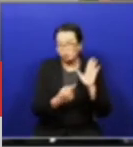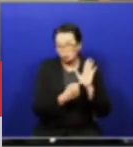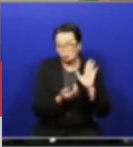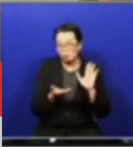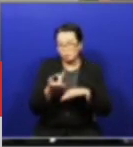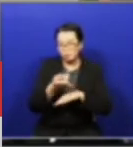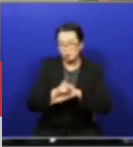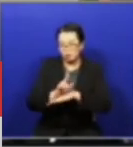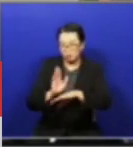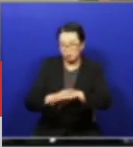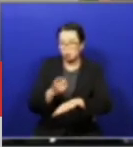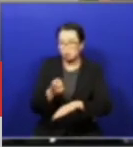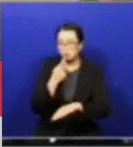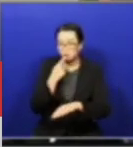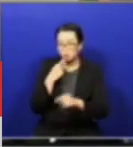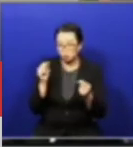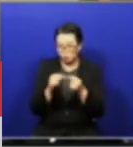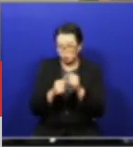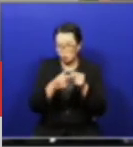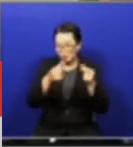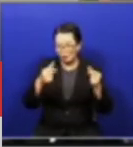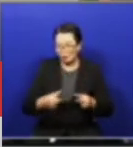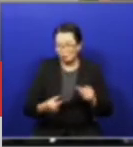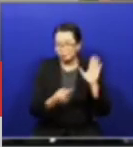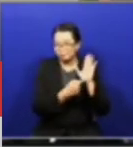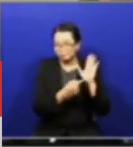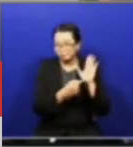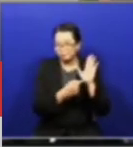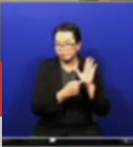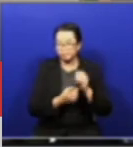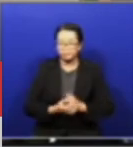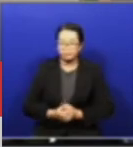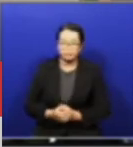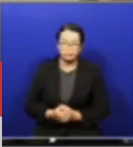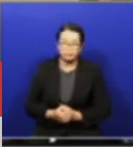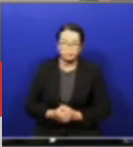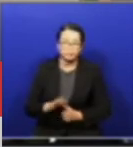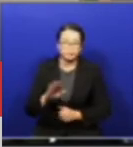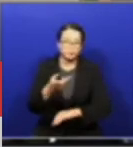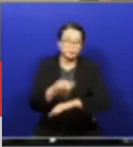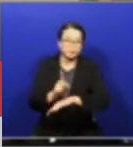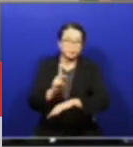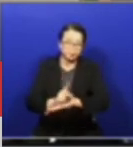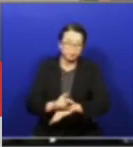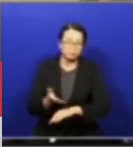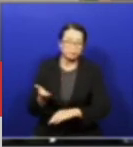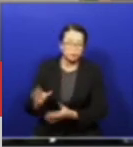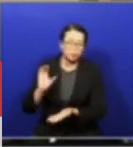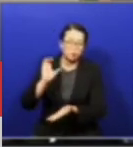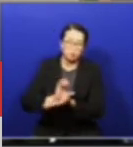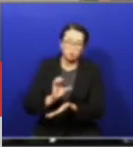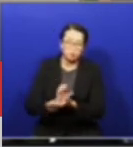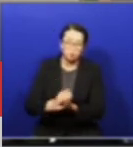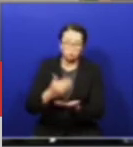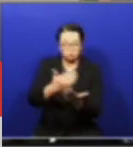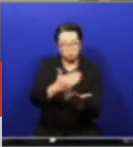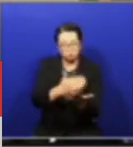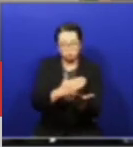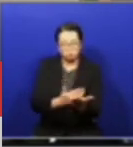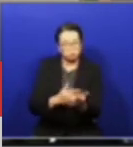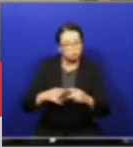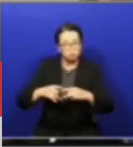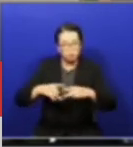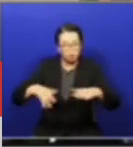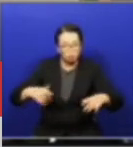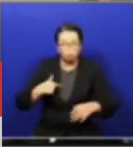ครับครับ ครับท่านประธานครับงบที่เขารายงานมาเนี่ยนะฮะมันไม่ตรงผมจึงต้องเกริ่นนำเพื่